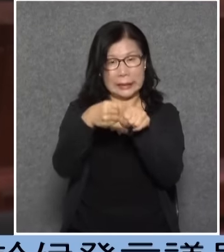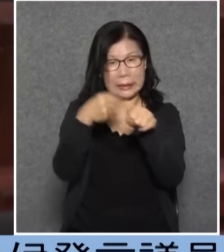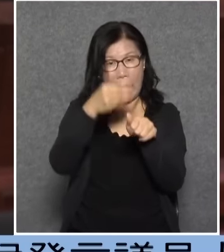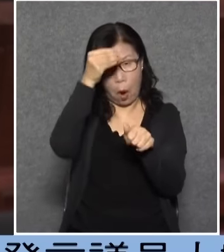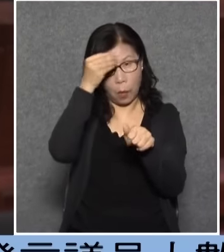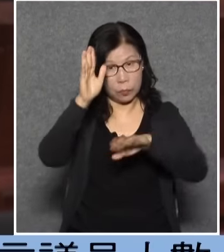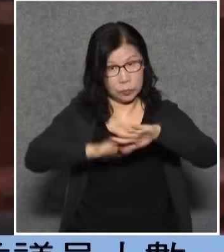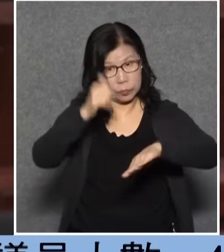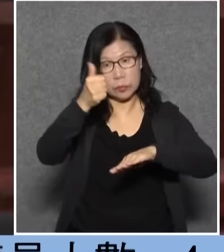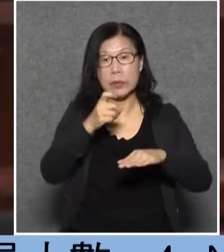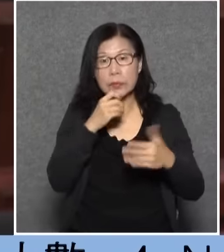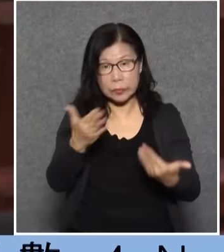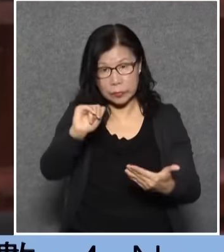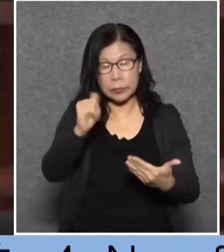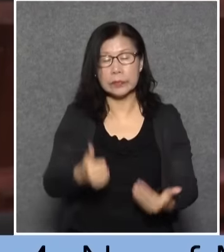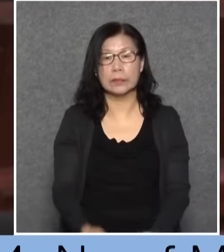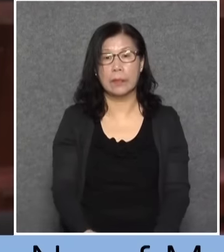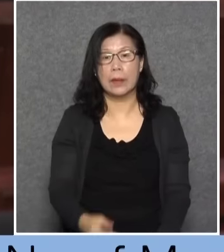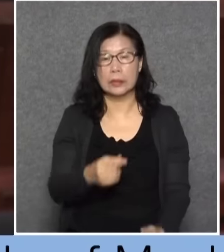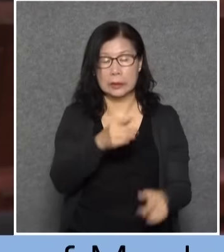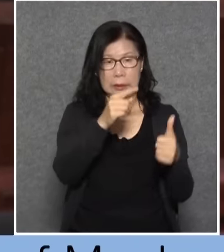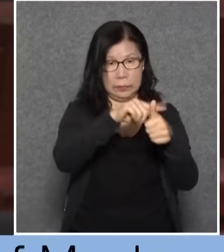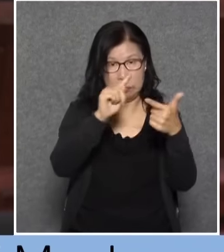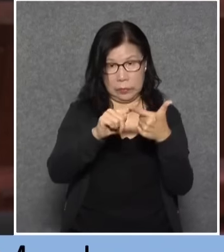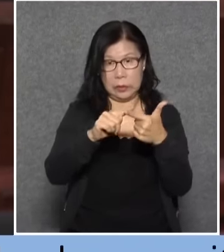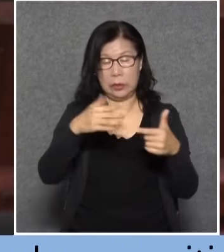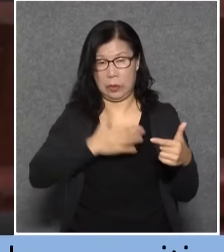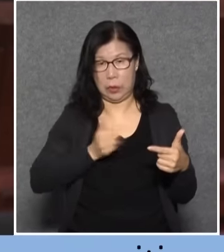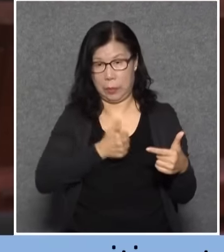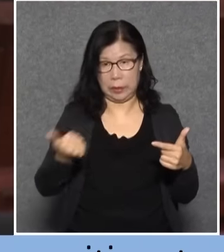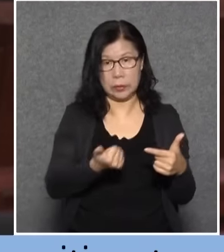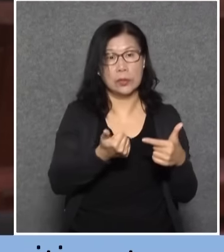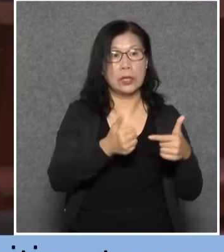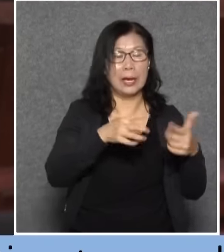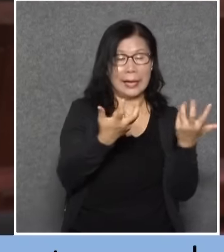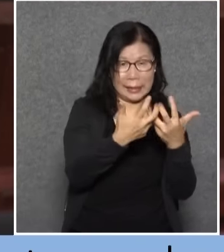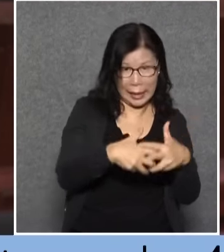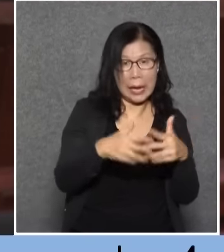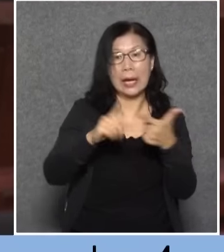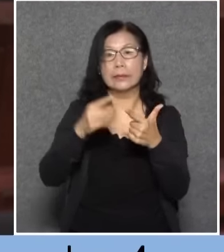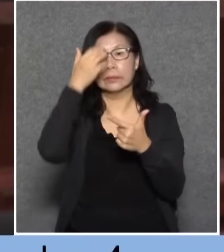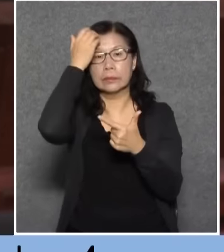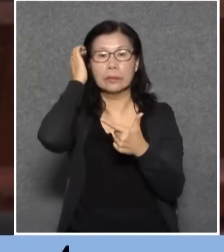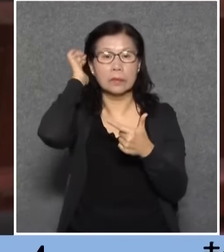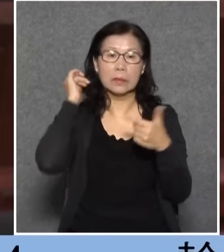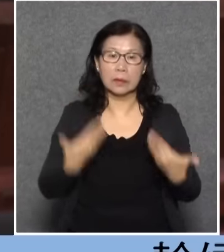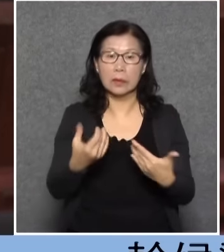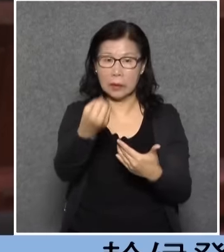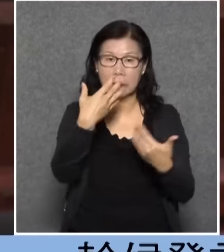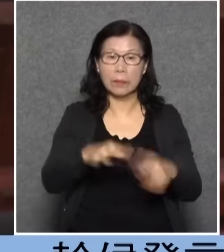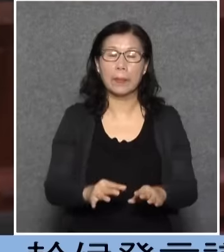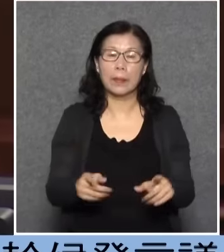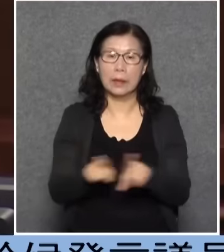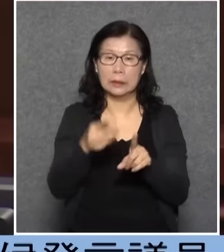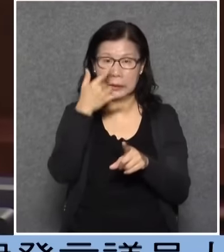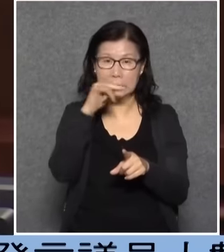緒。那務求呢，在兩方面的準備都是妥當，咁然後佢就會俾意見俾我，係咪都同意咧？呢、這個